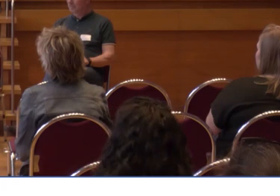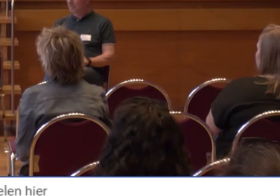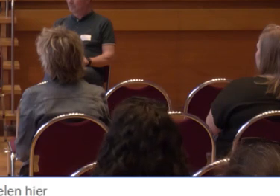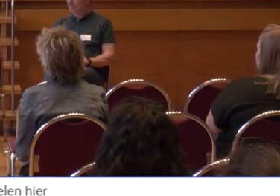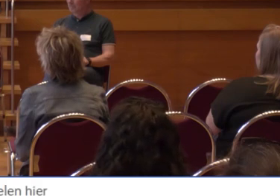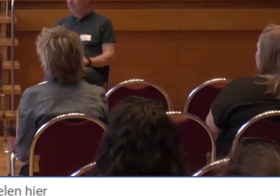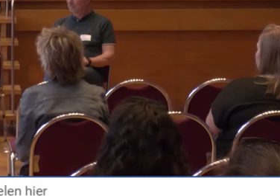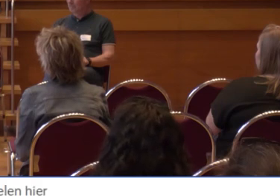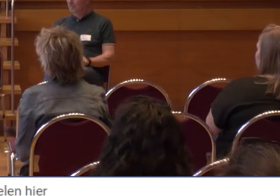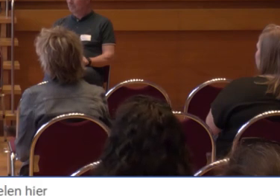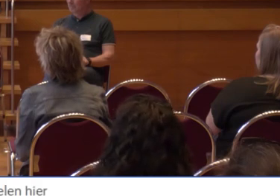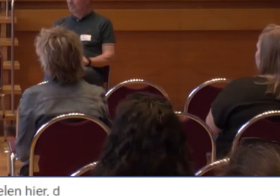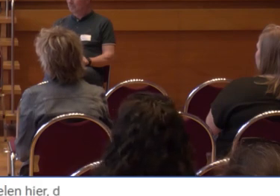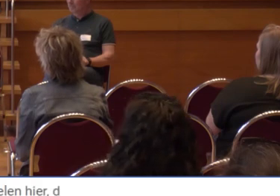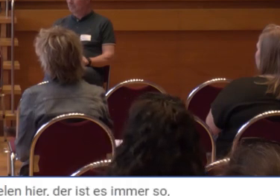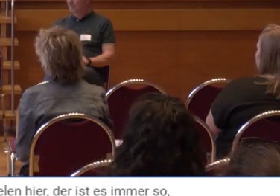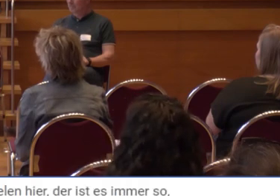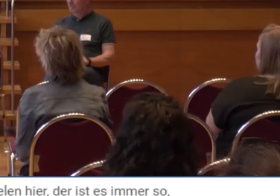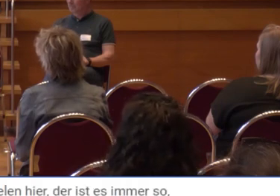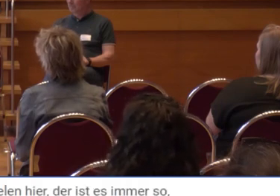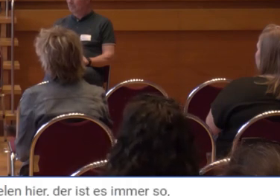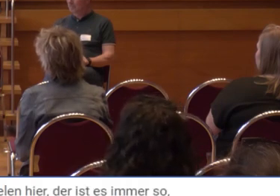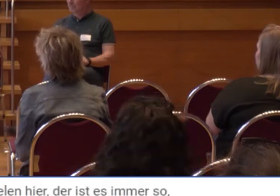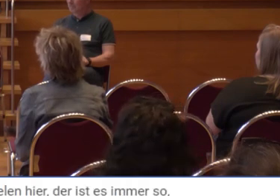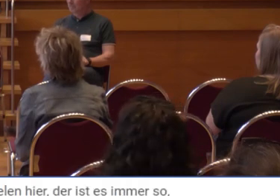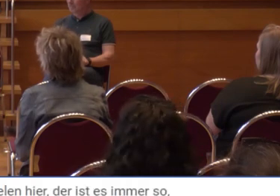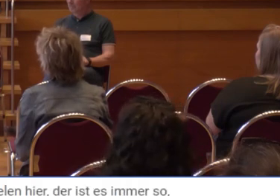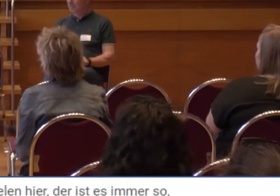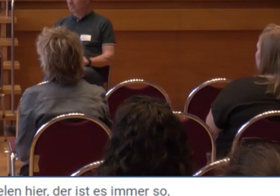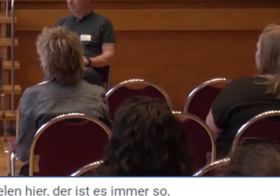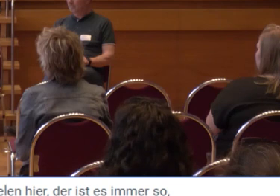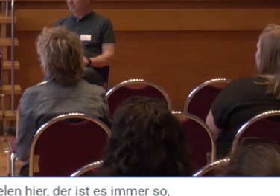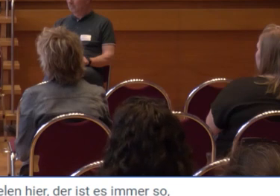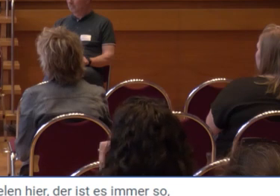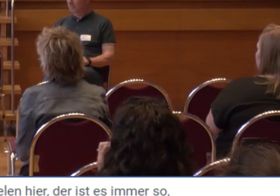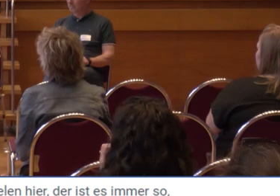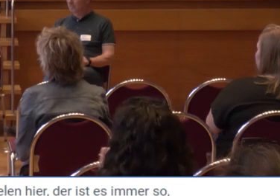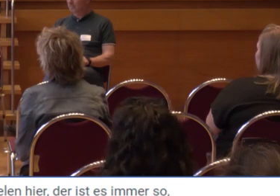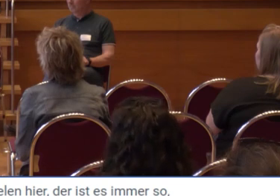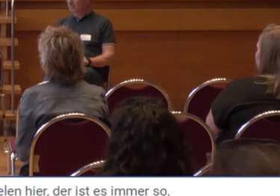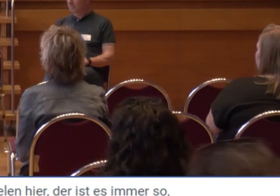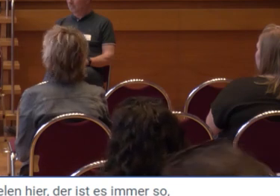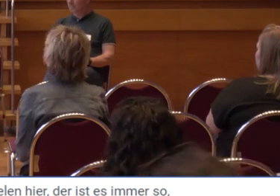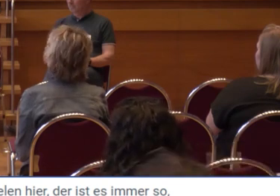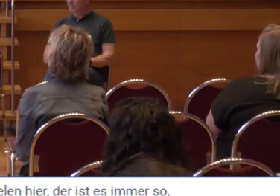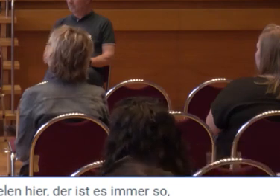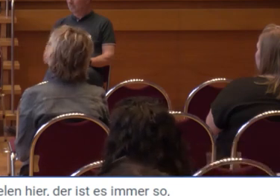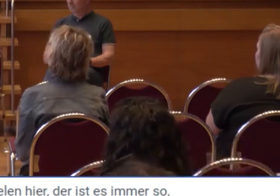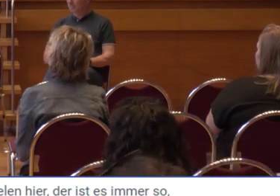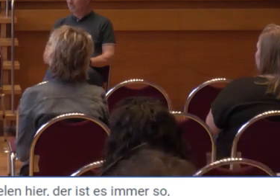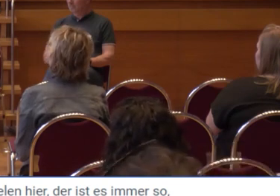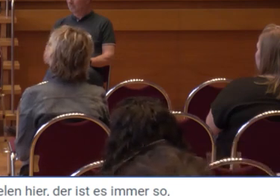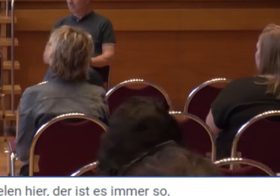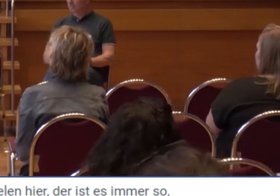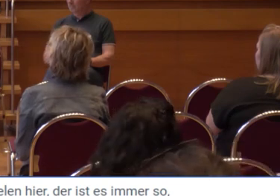klingt immer so möglicherweise immer bisschen negativ aber wir möchten natürlich auf die Probleme aufmerksam machen die noch beseitigt werden